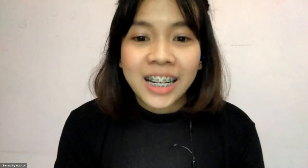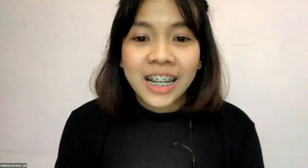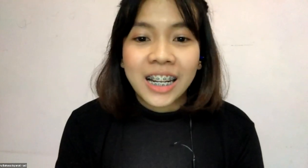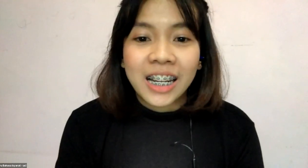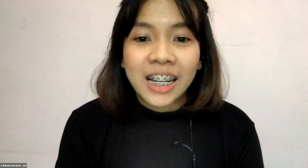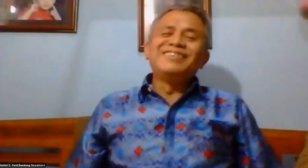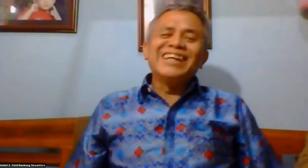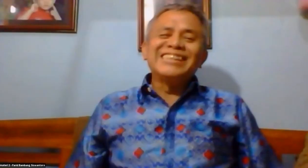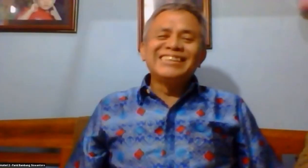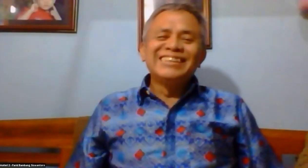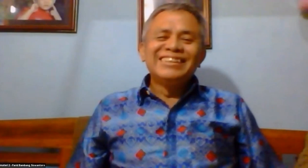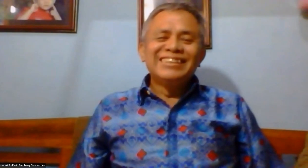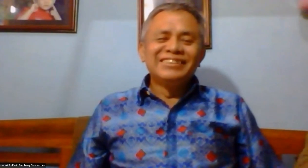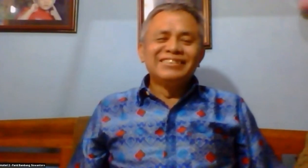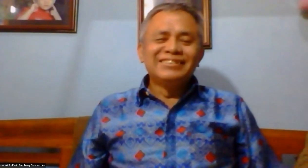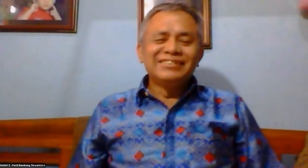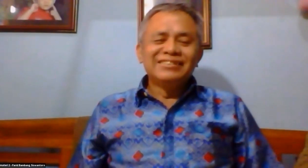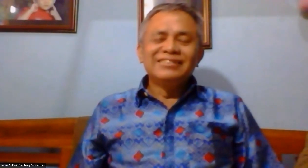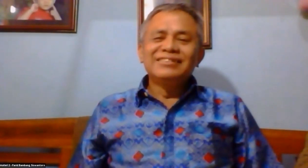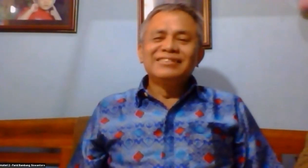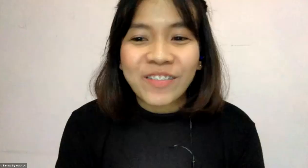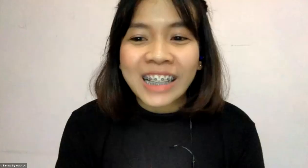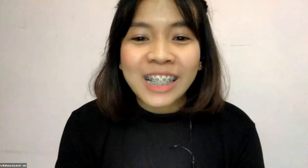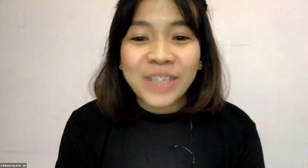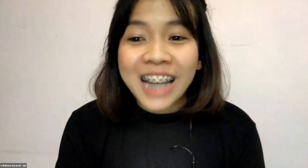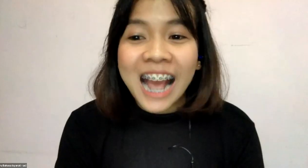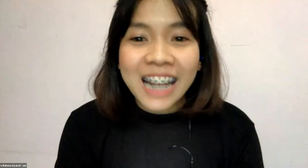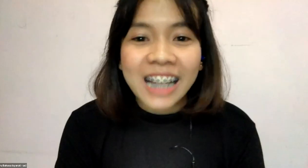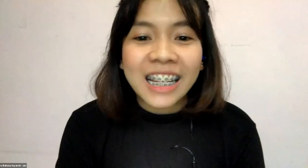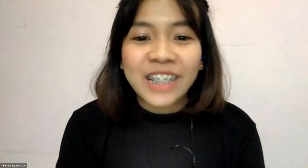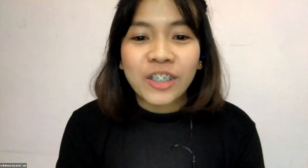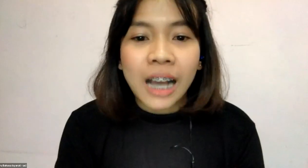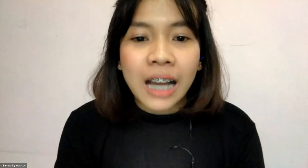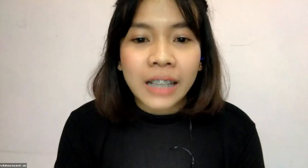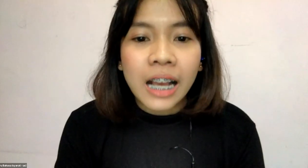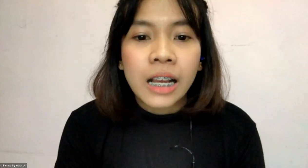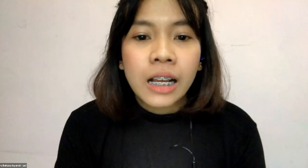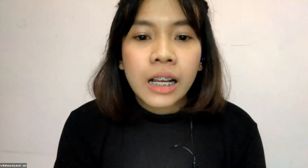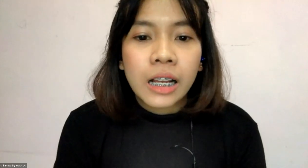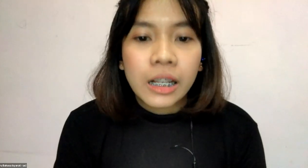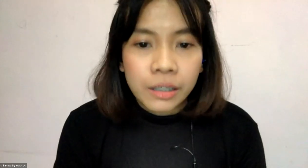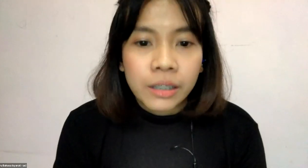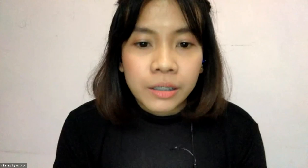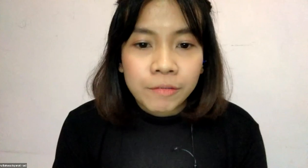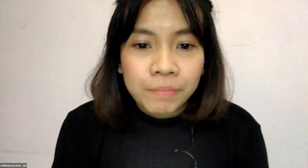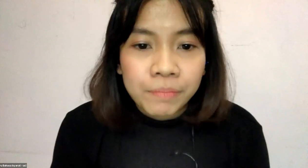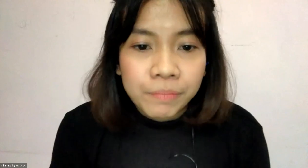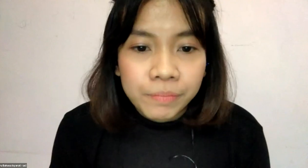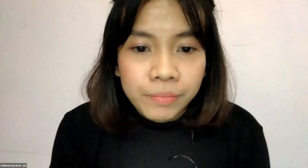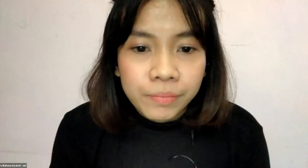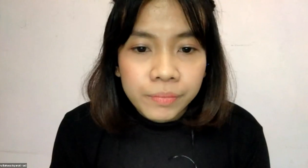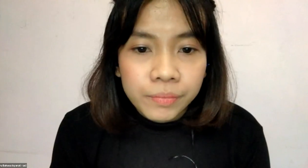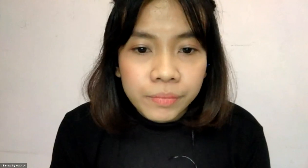terakhir uh pas jadi memang kesempatannya Sebenarnya ada di Yogyakarta Hai